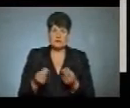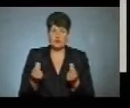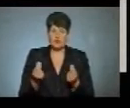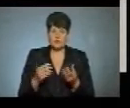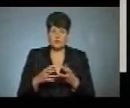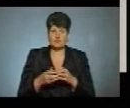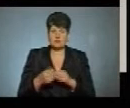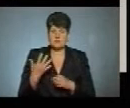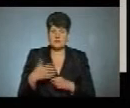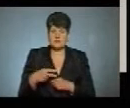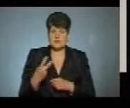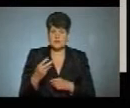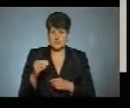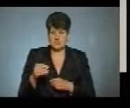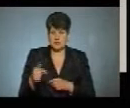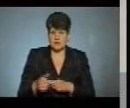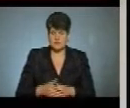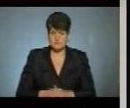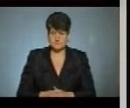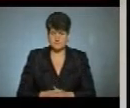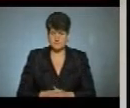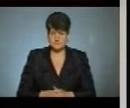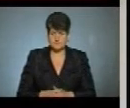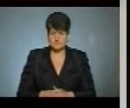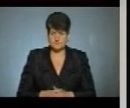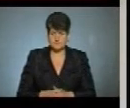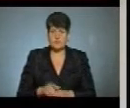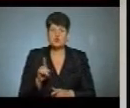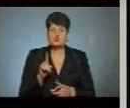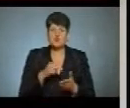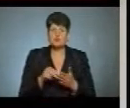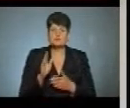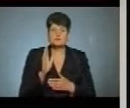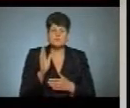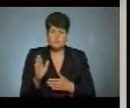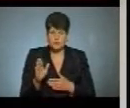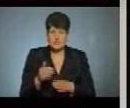сумі 52 тисяч гривень. Що купуватимуть за